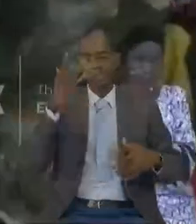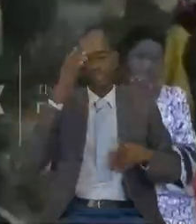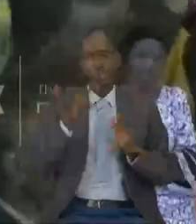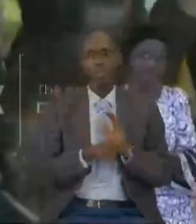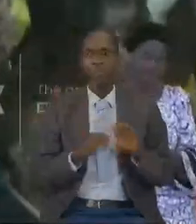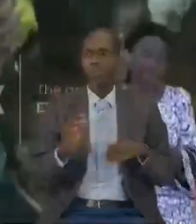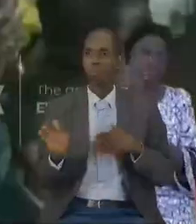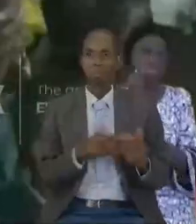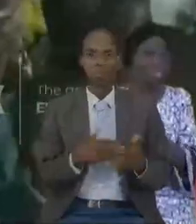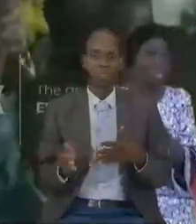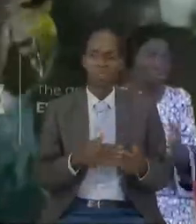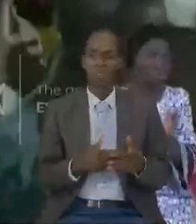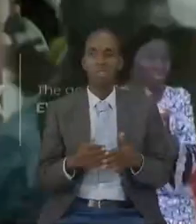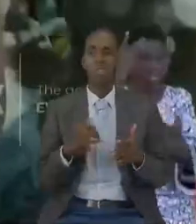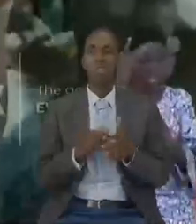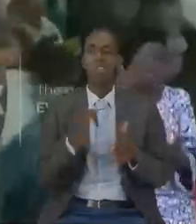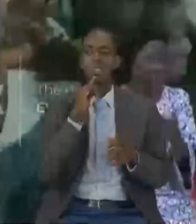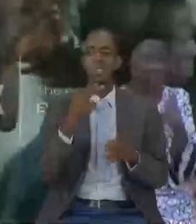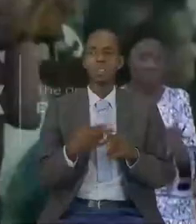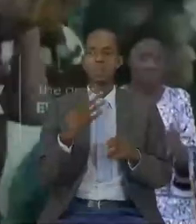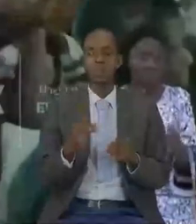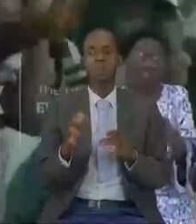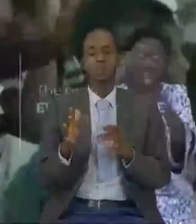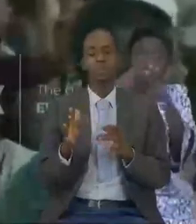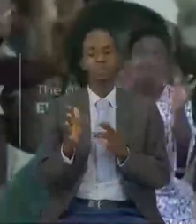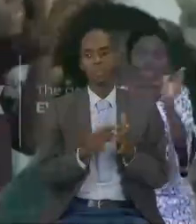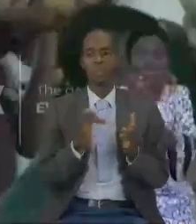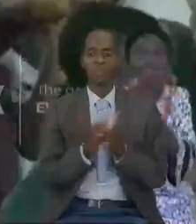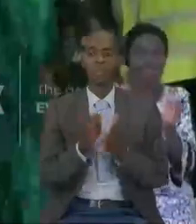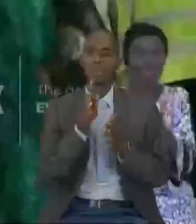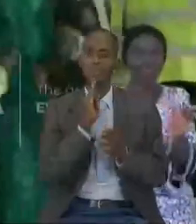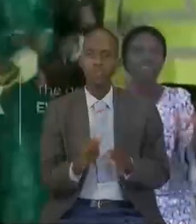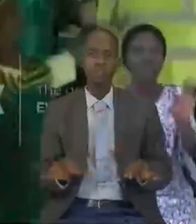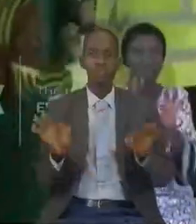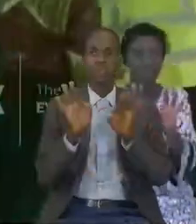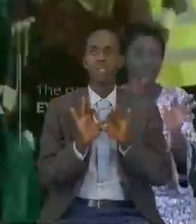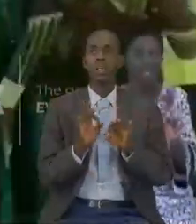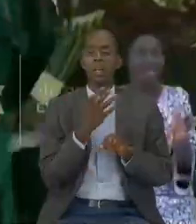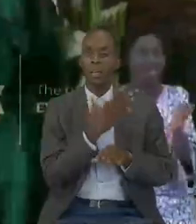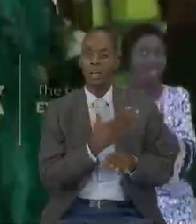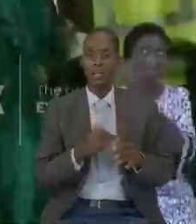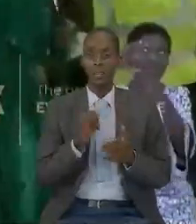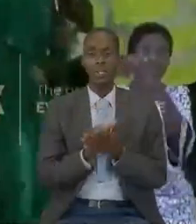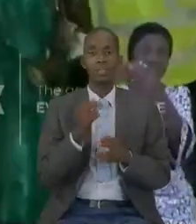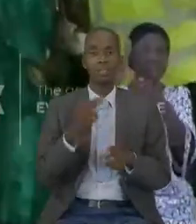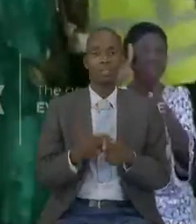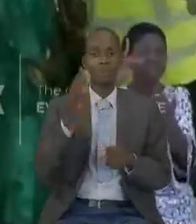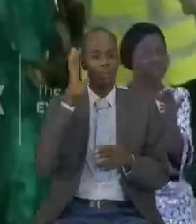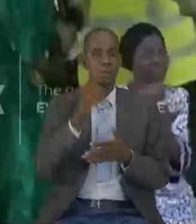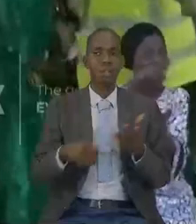Le nom de la maladie ne compte pas. C'est le nom de Jésus qui compte. Et ce